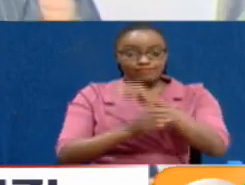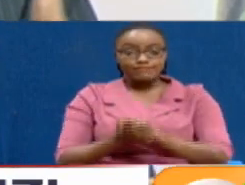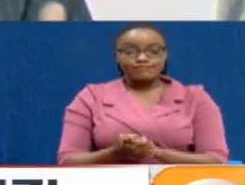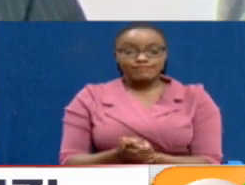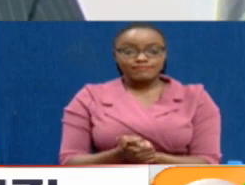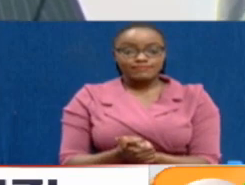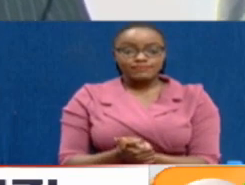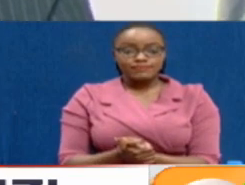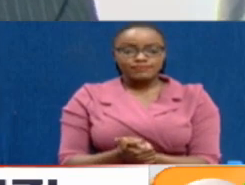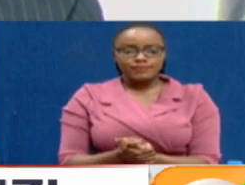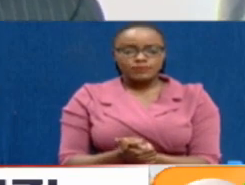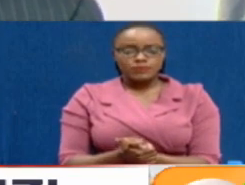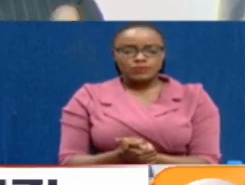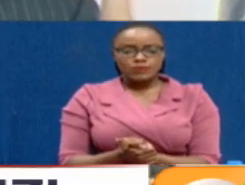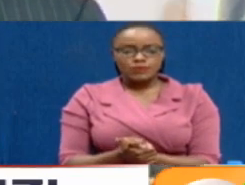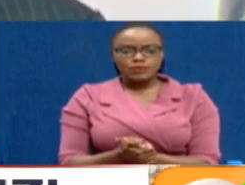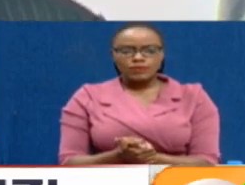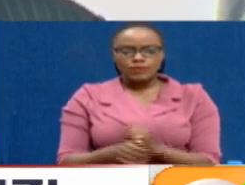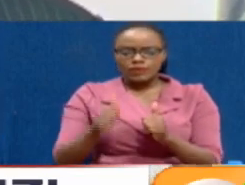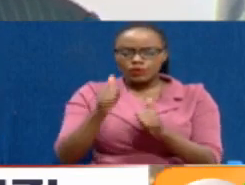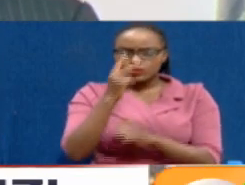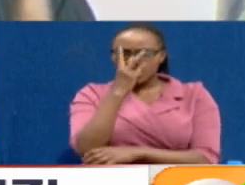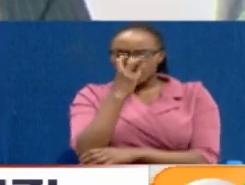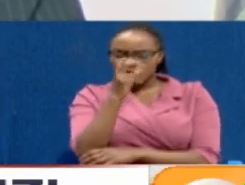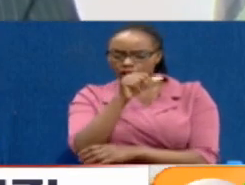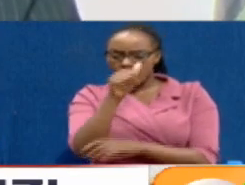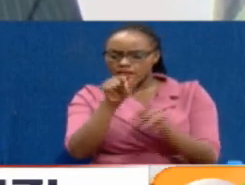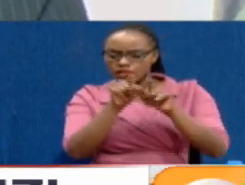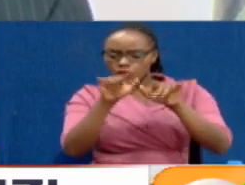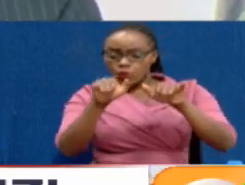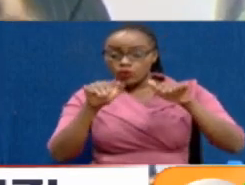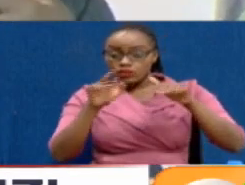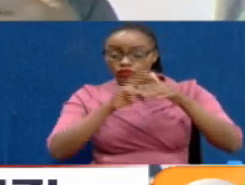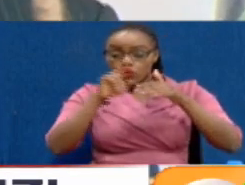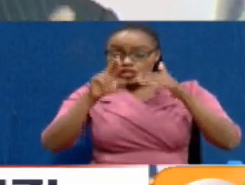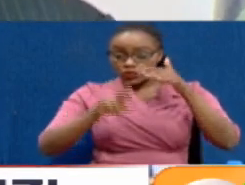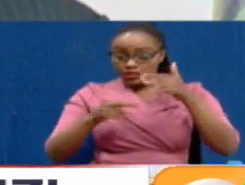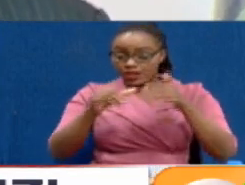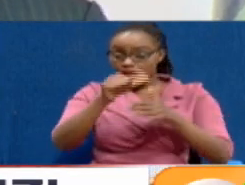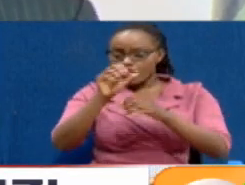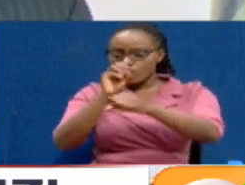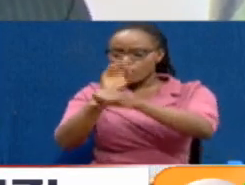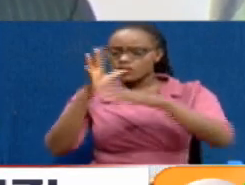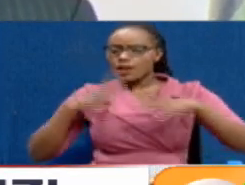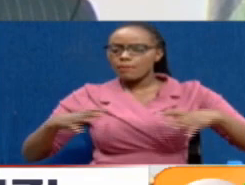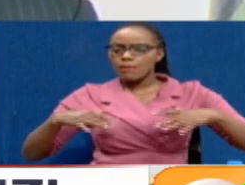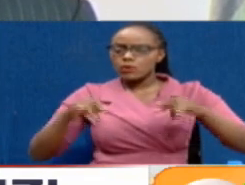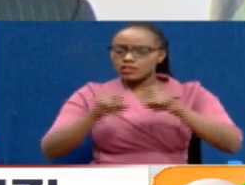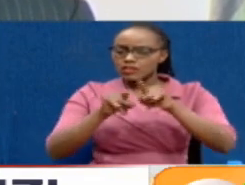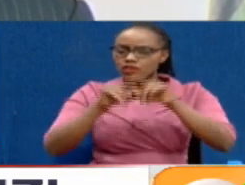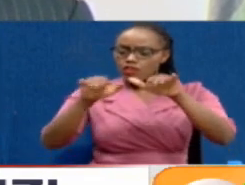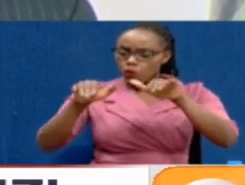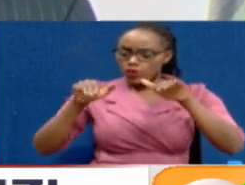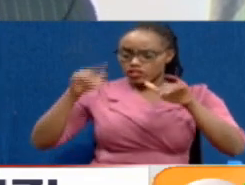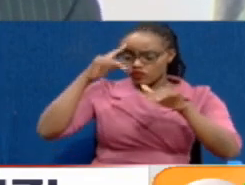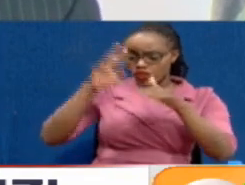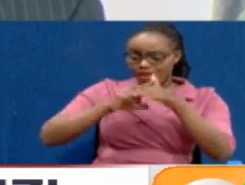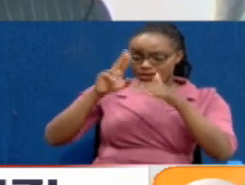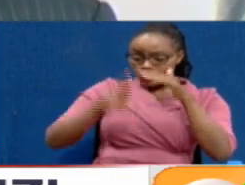Second set of three that are suspected are also awaiting results. The other 14 are also awaiting